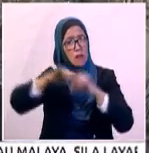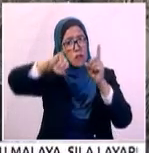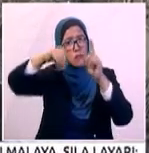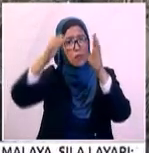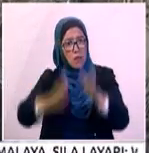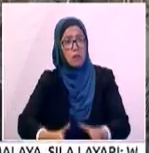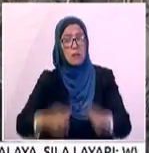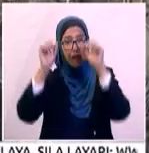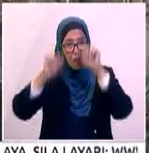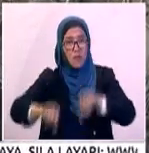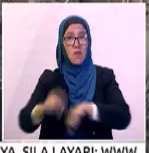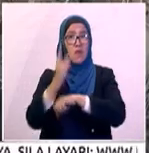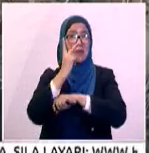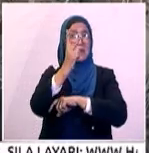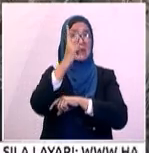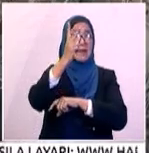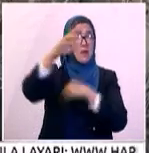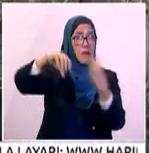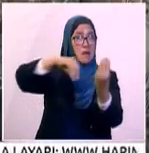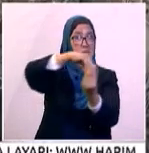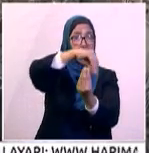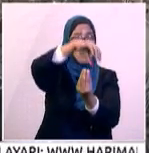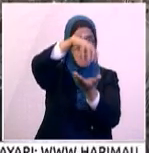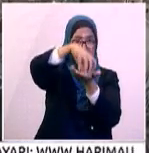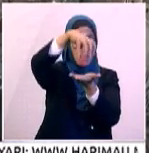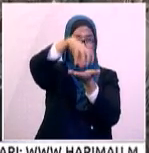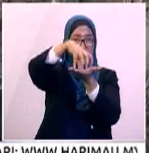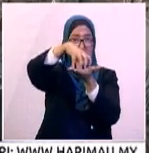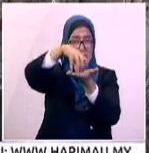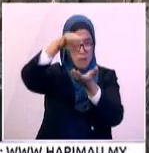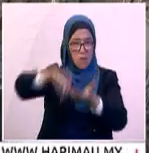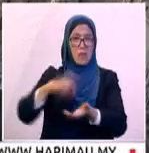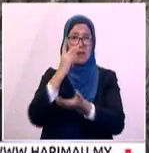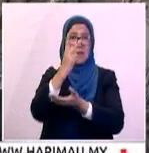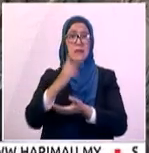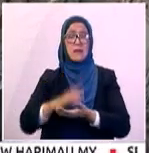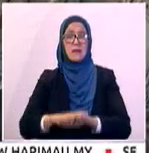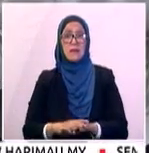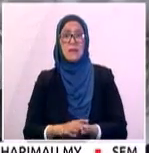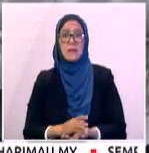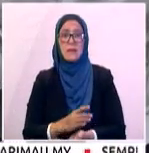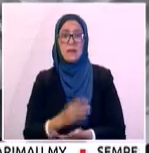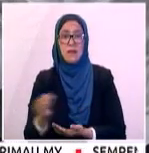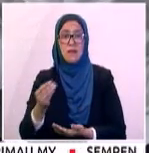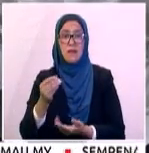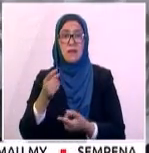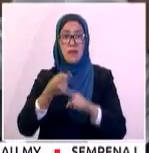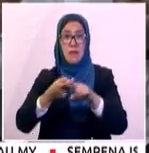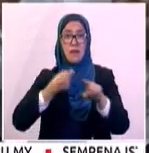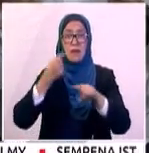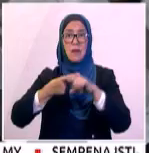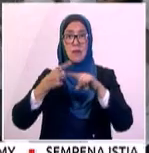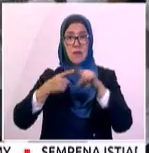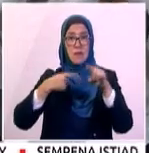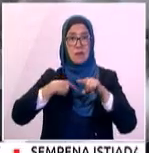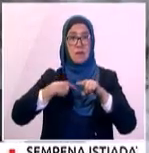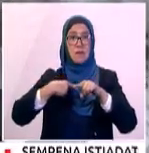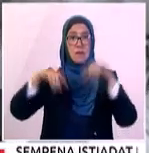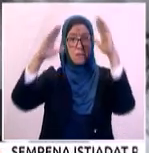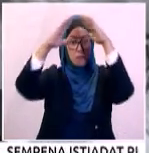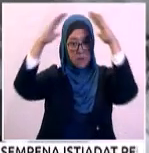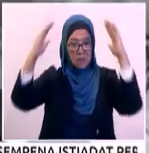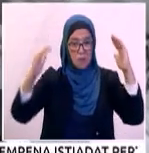nampak Kaabah. Kalau you duduk tengah tu, boleh nampak Kaabah. Daripada yang the main arch tu kan. You duduk